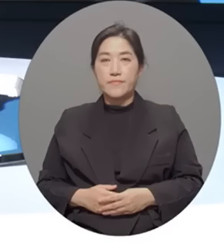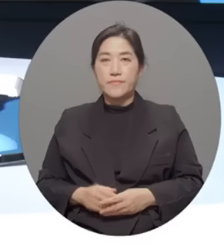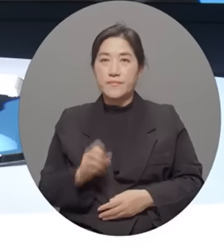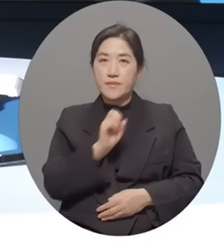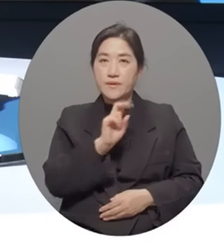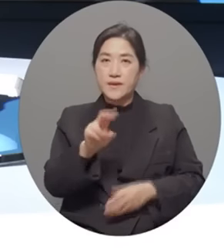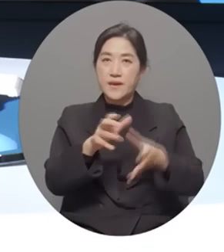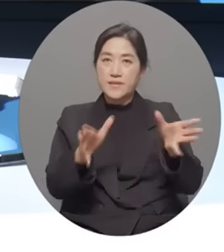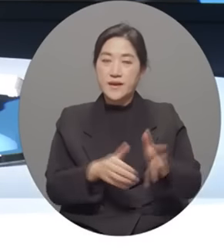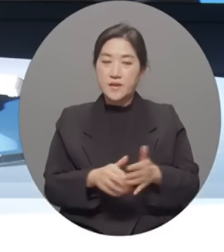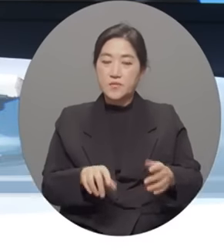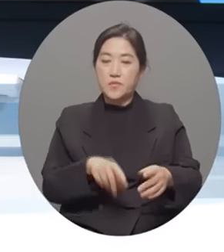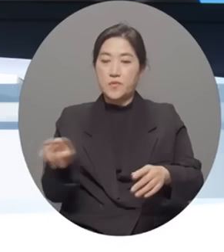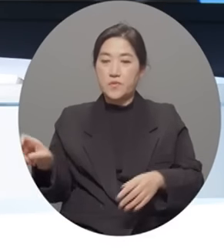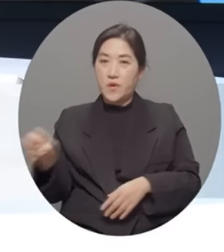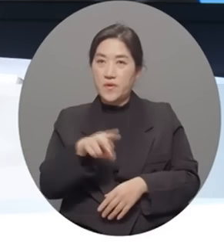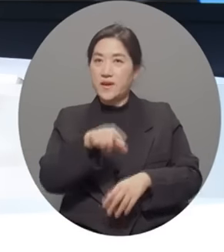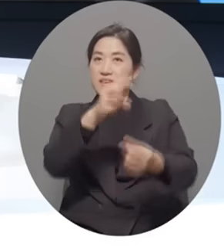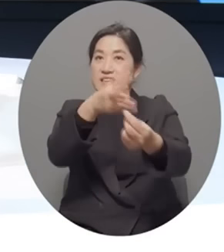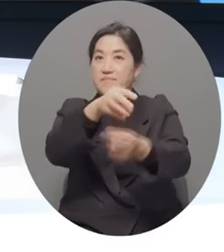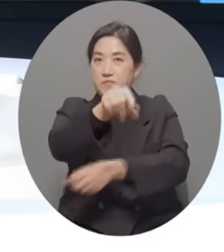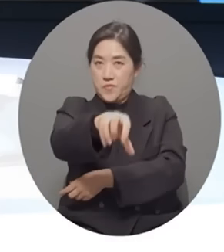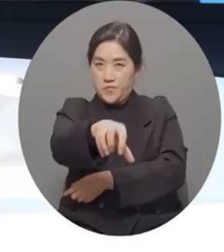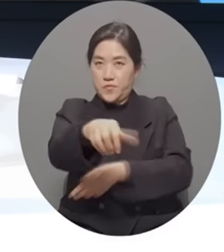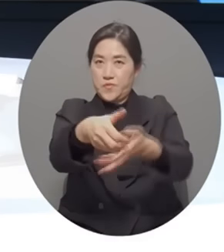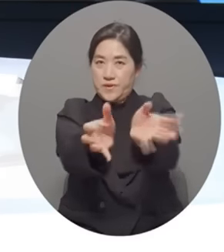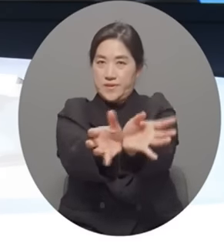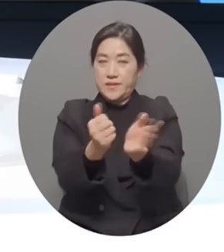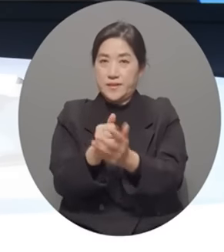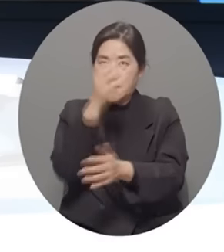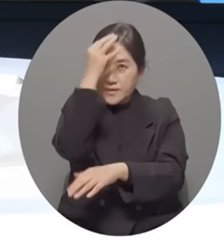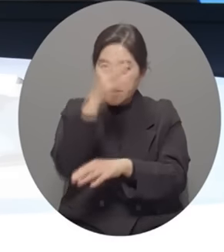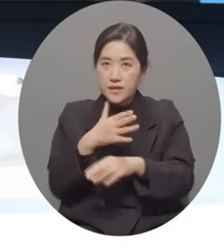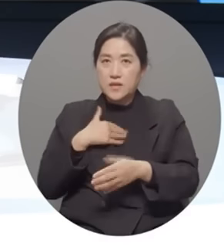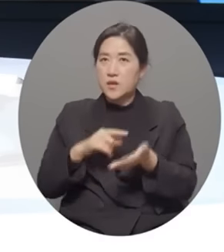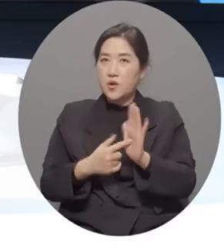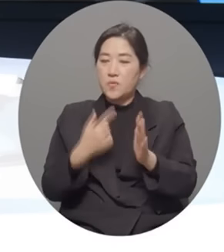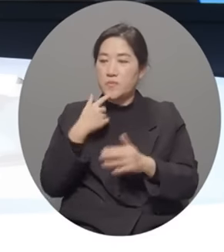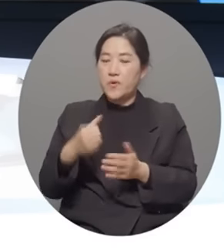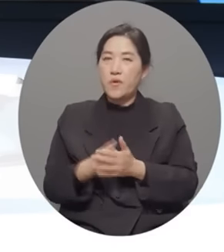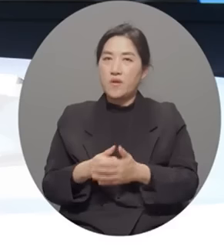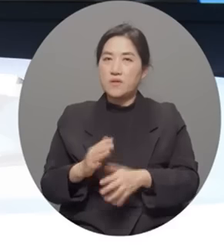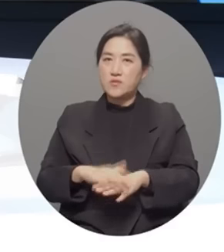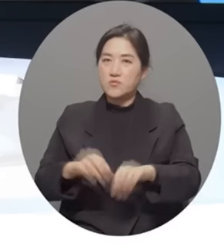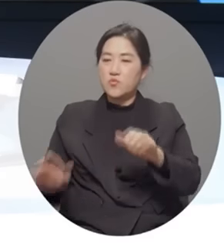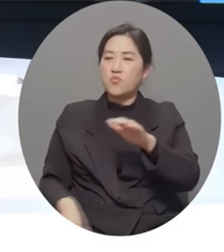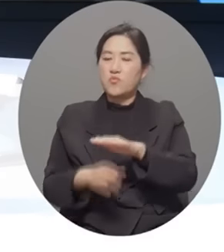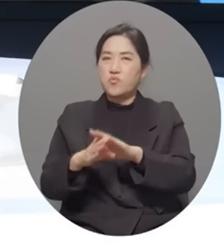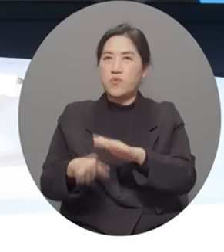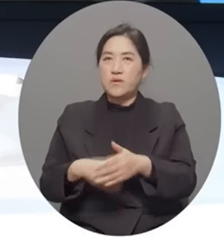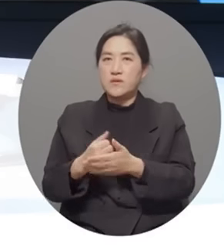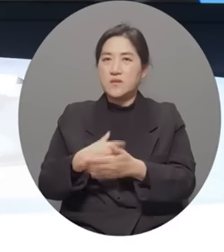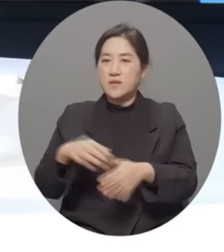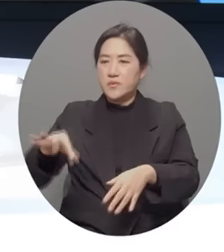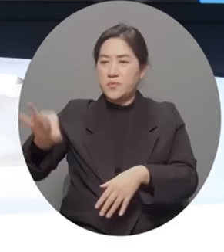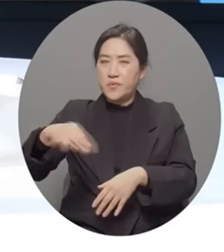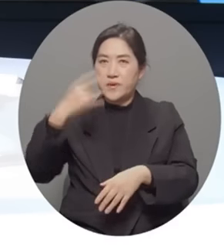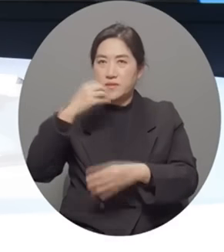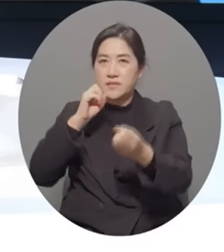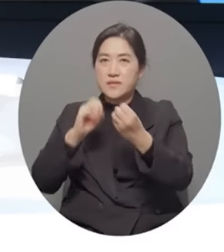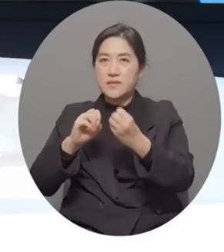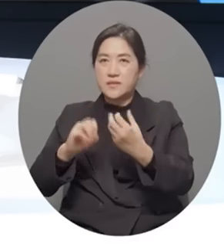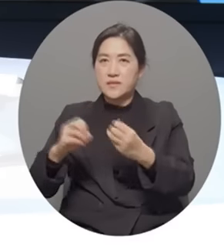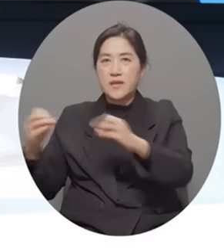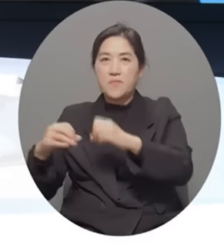야당과 제3지대에선 사과나 유감 표명도 없는 빈껍데기 대담이었다. 공영방송 KBS가 대통령